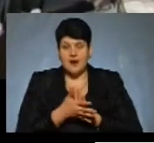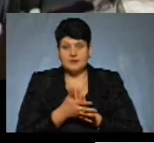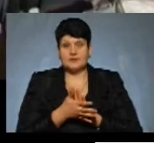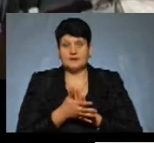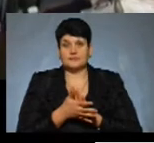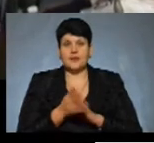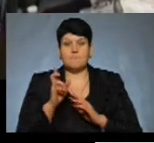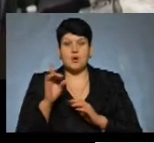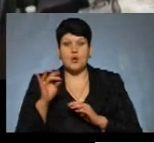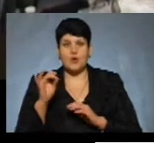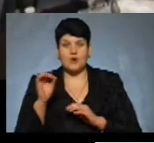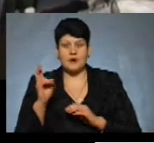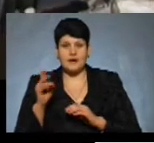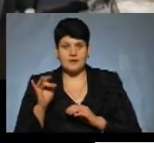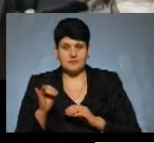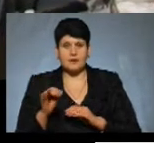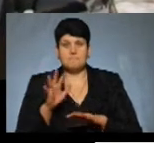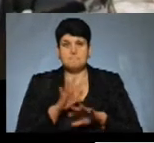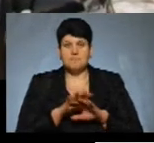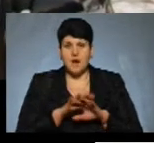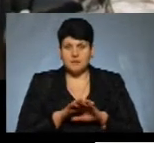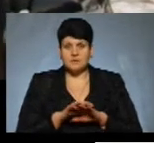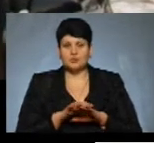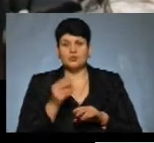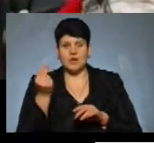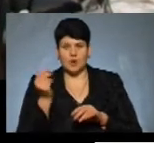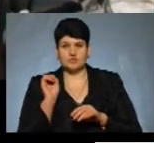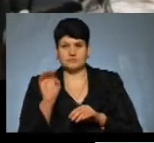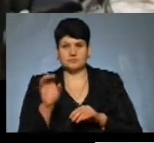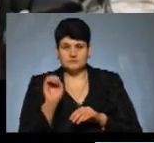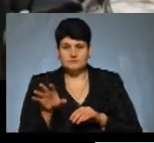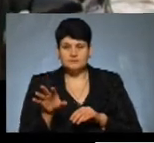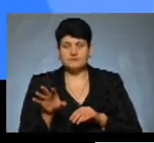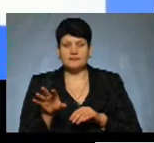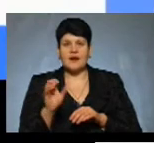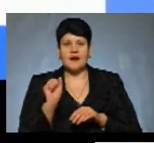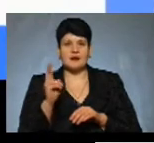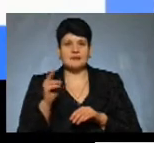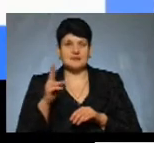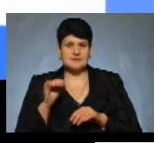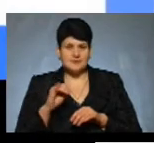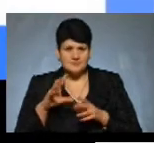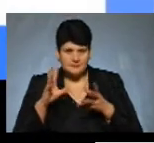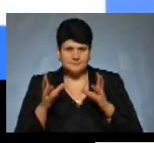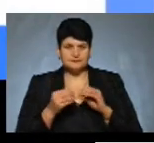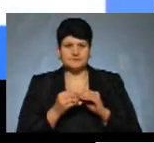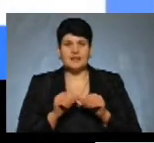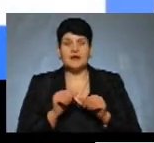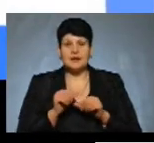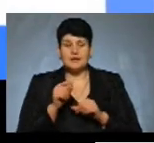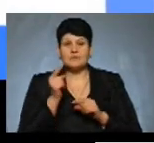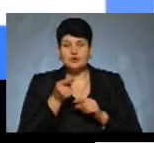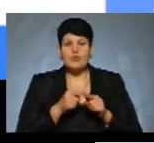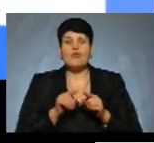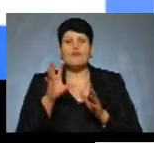затрати брокера, затрати банку, куди я кошти надсилав, потім акциз. Окрім акцизу, у вартість